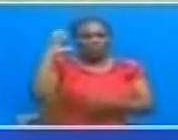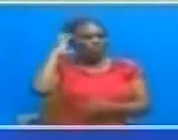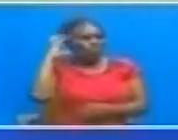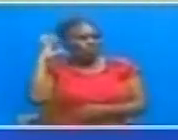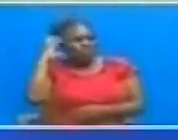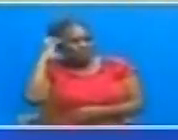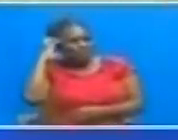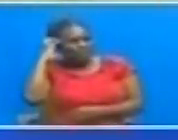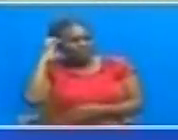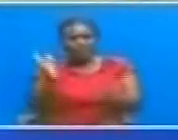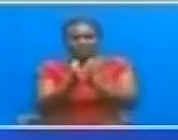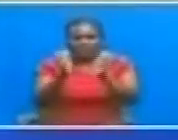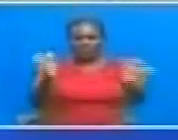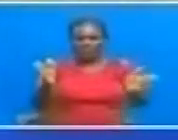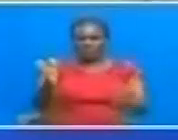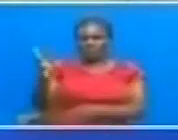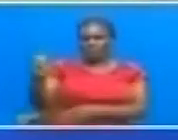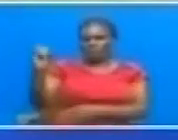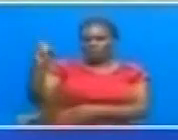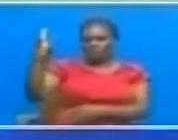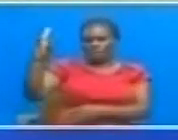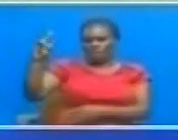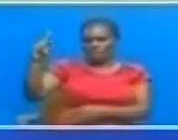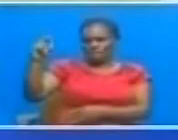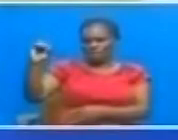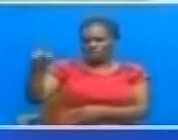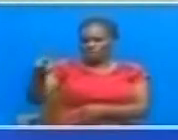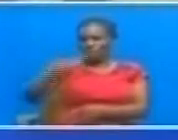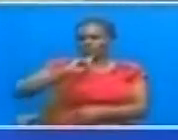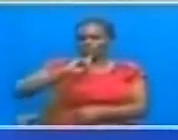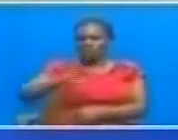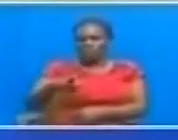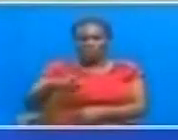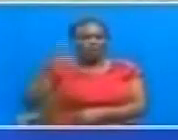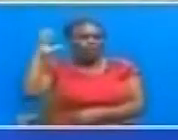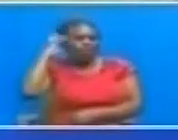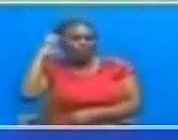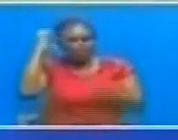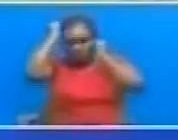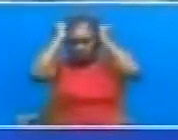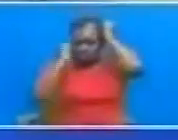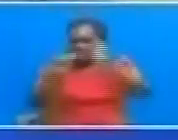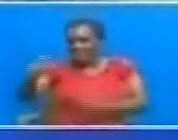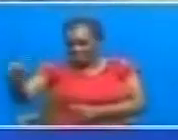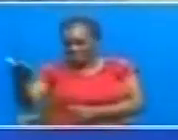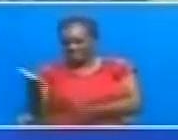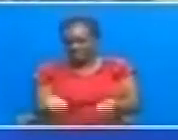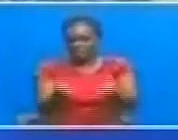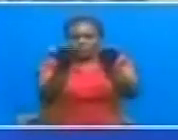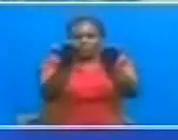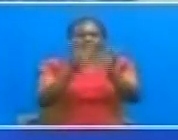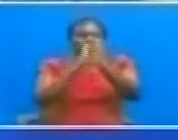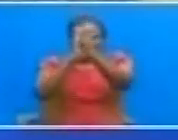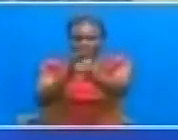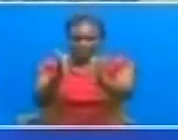ulinzi. Meja Jenerali George Mayamba Owino aliyeteuliwa kama kamanda wa chuo cha mafunzo ya jeshi na wengineo.